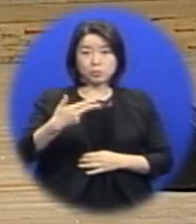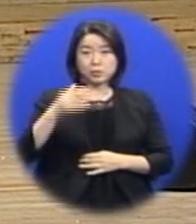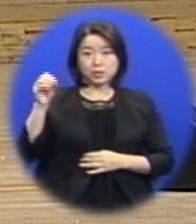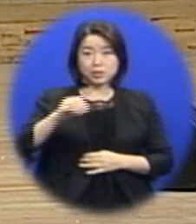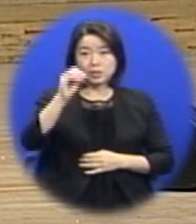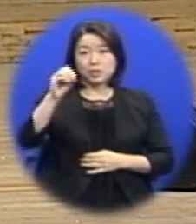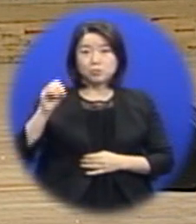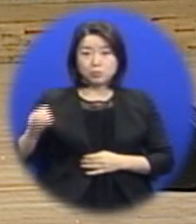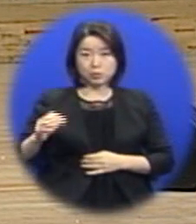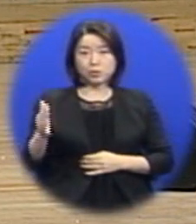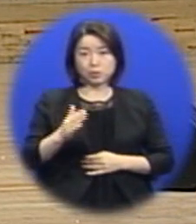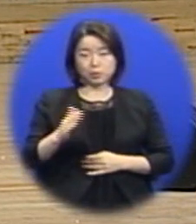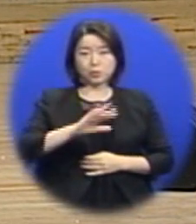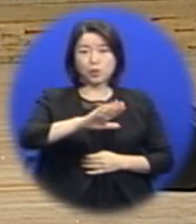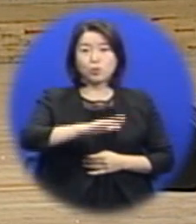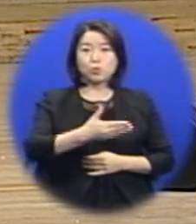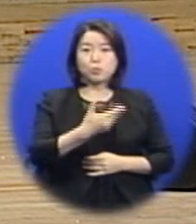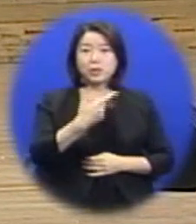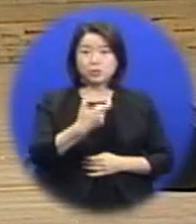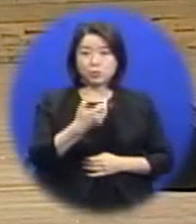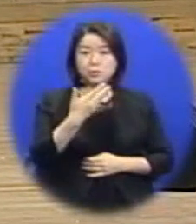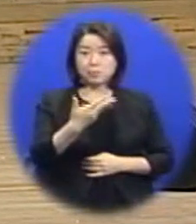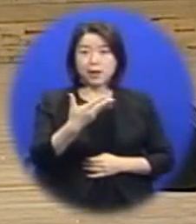19.7%라고 합니다. 968만 명,